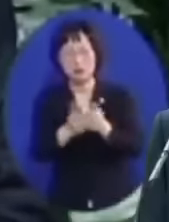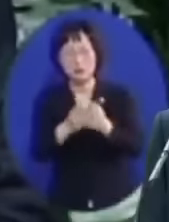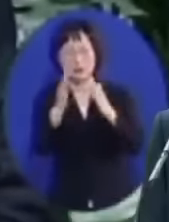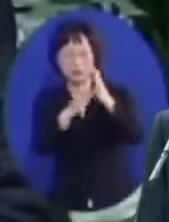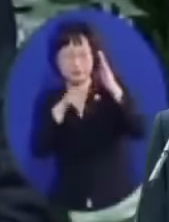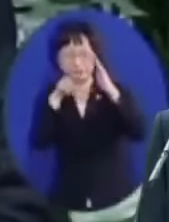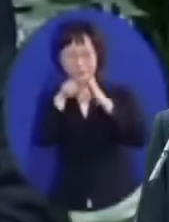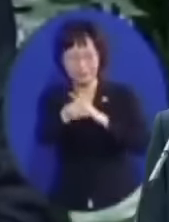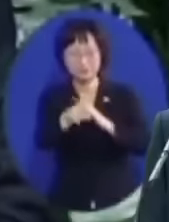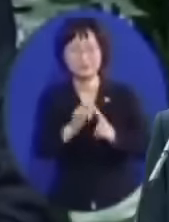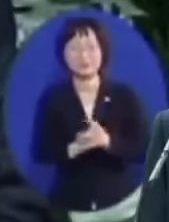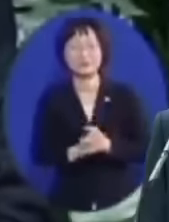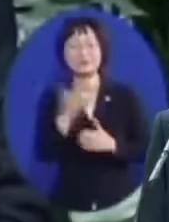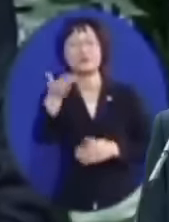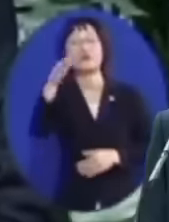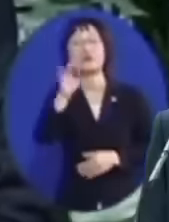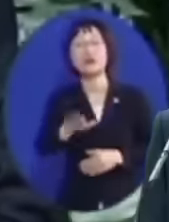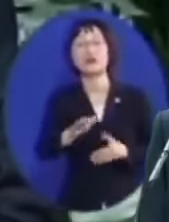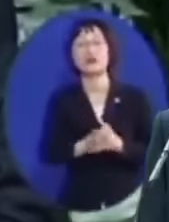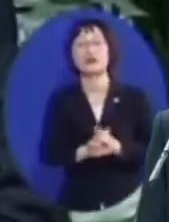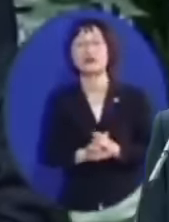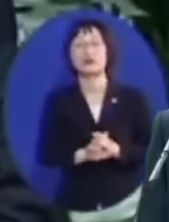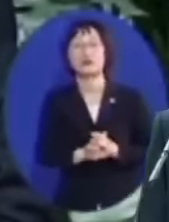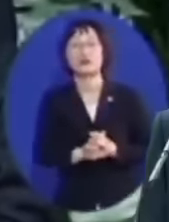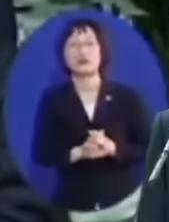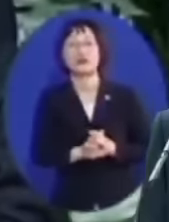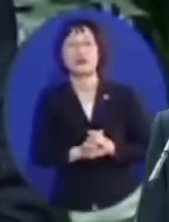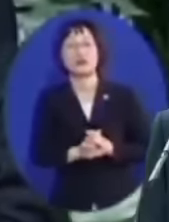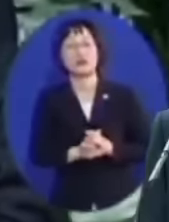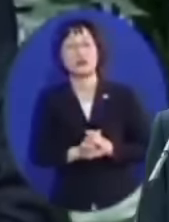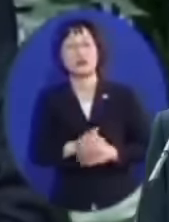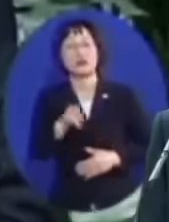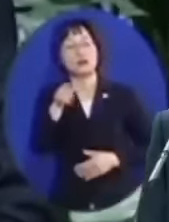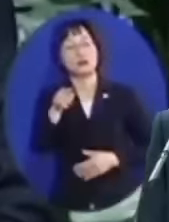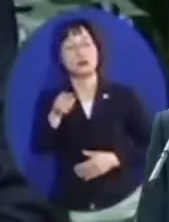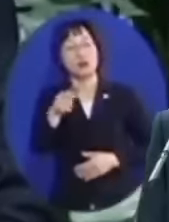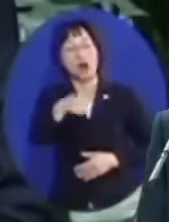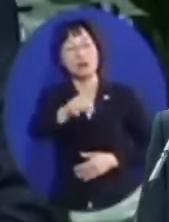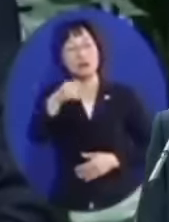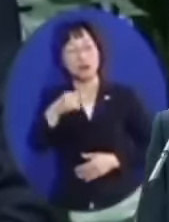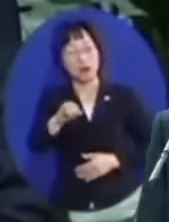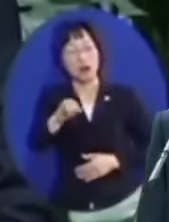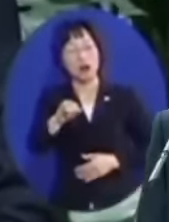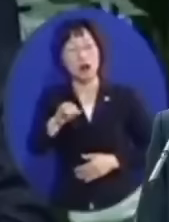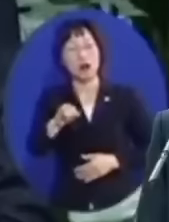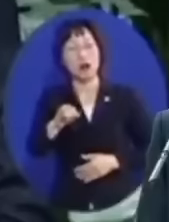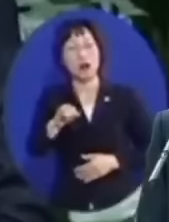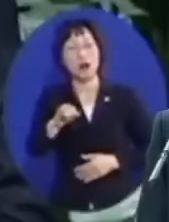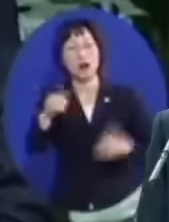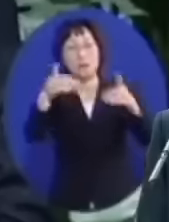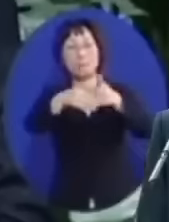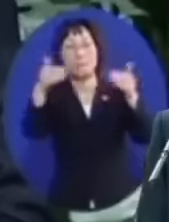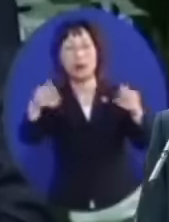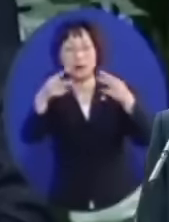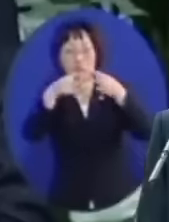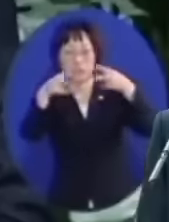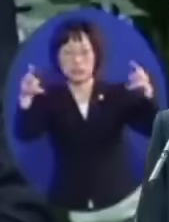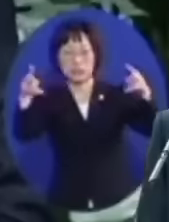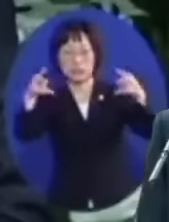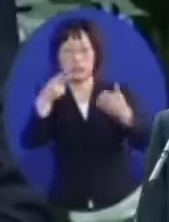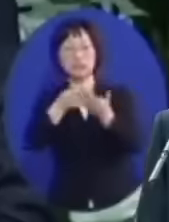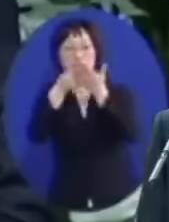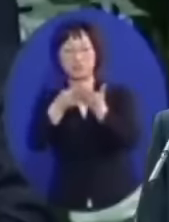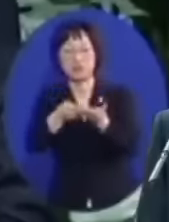갔습니다. 그런데 그 남매의 방에 2층 침대가 있는데